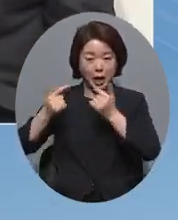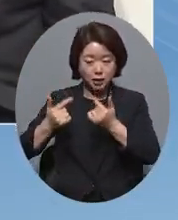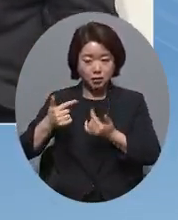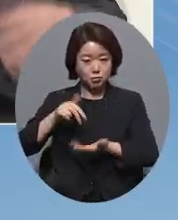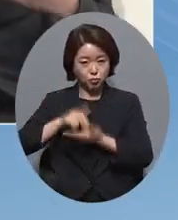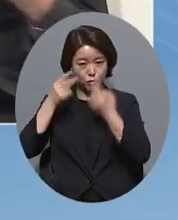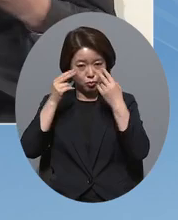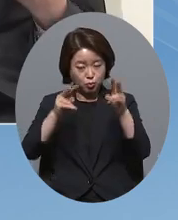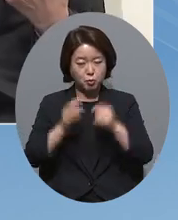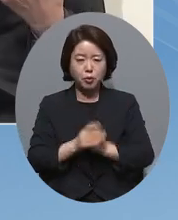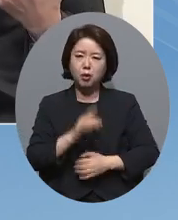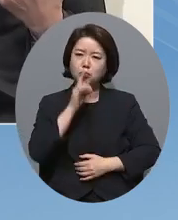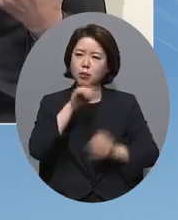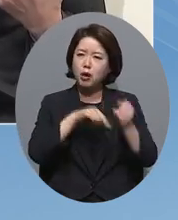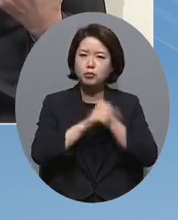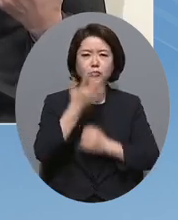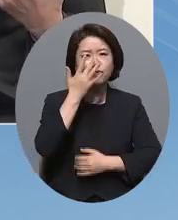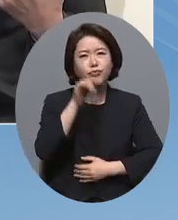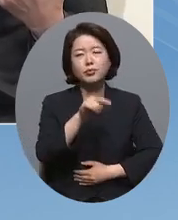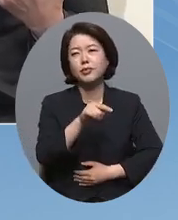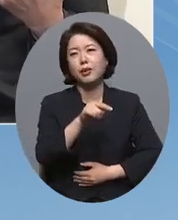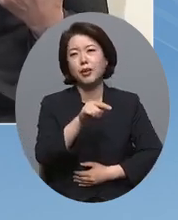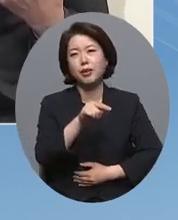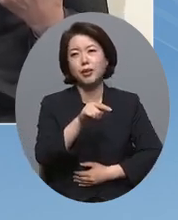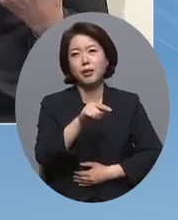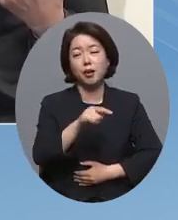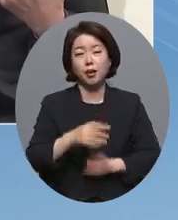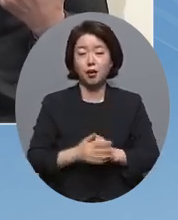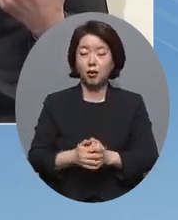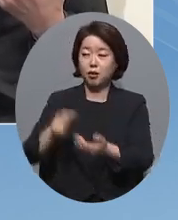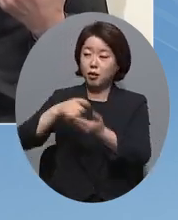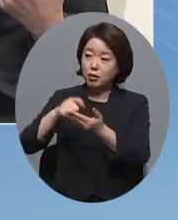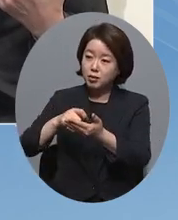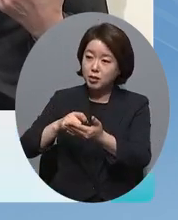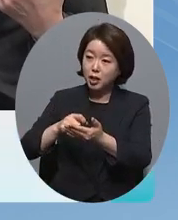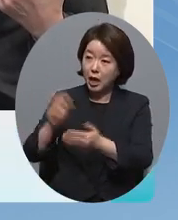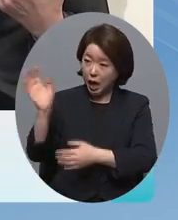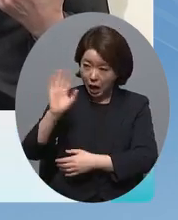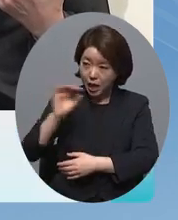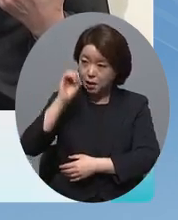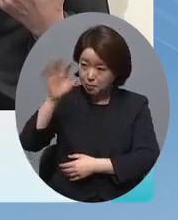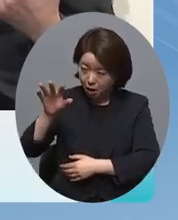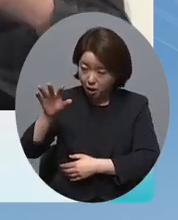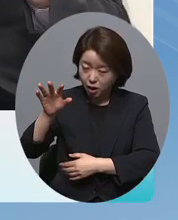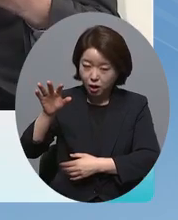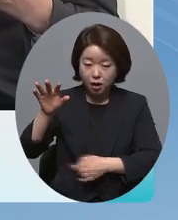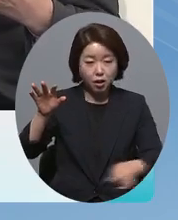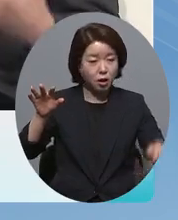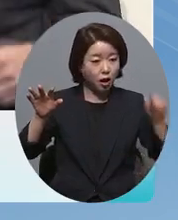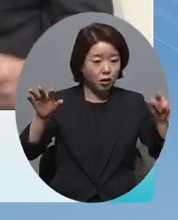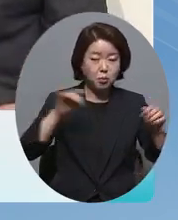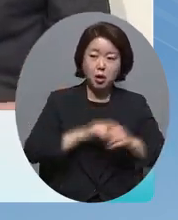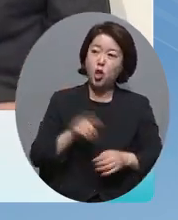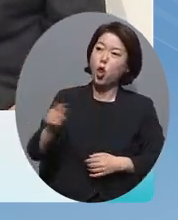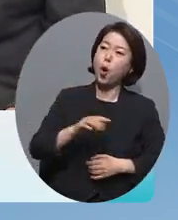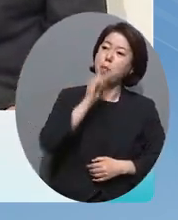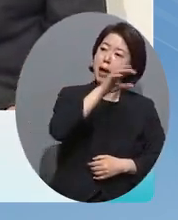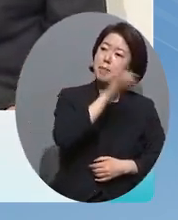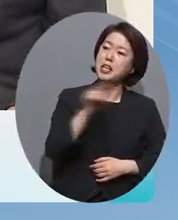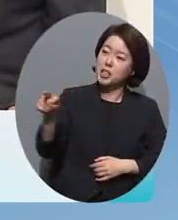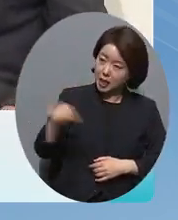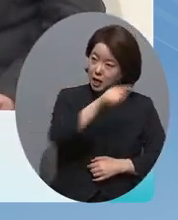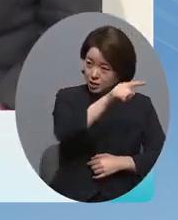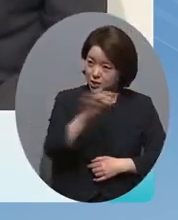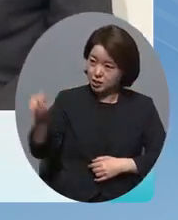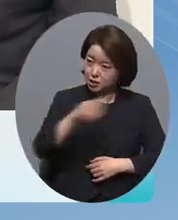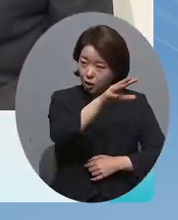보면 그 말뜻이 이해가 안 된다는 거죠 아니 기자가 하지 않은 말을 지금 최강욱 의원이 했다고 주장을 했잖아요